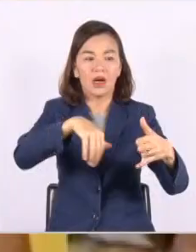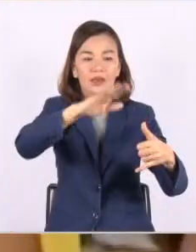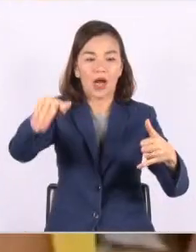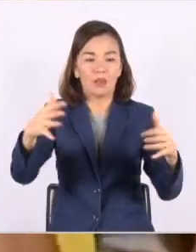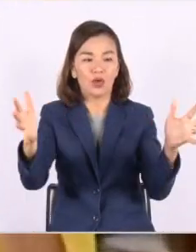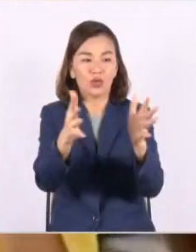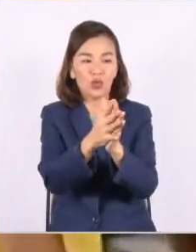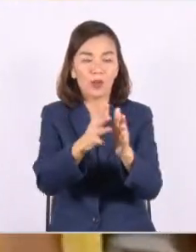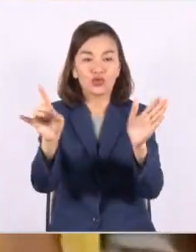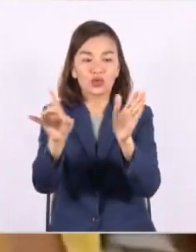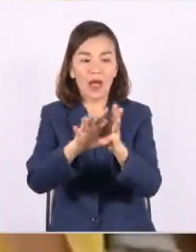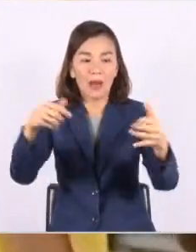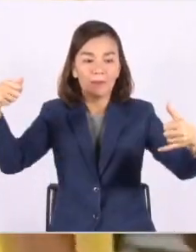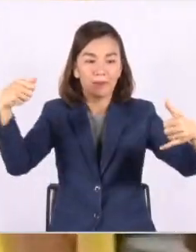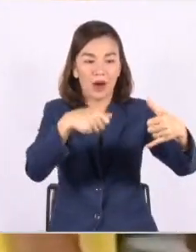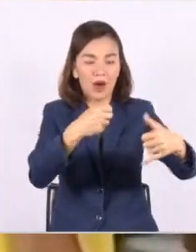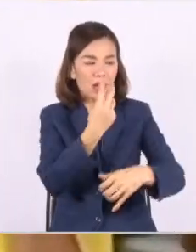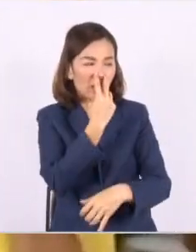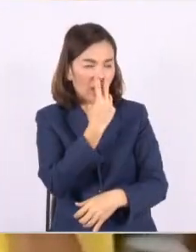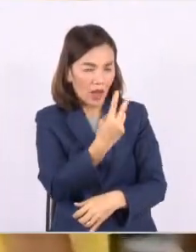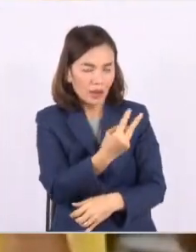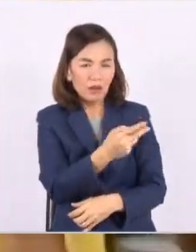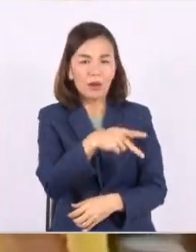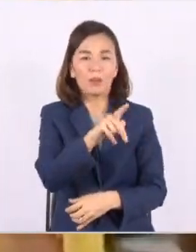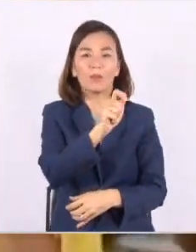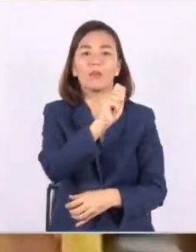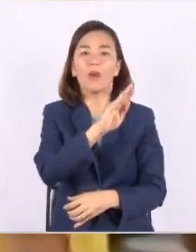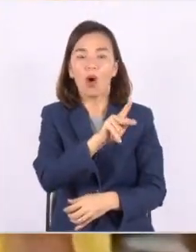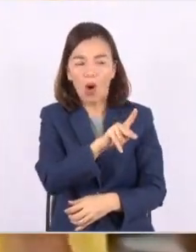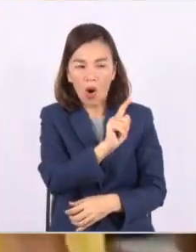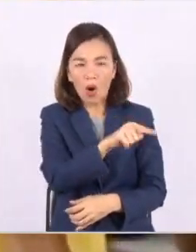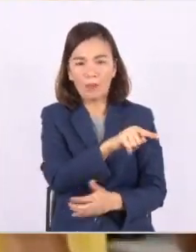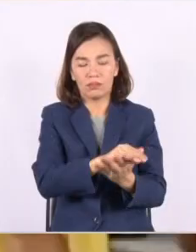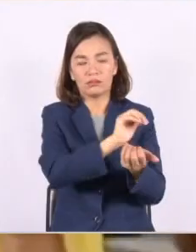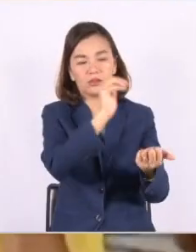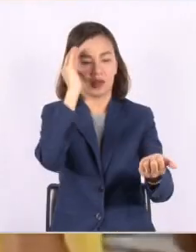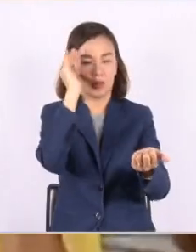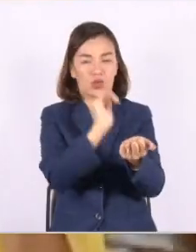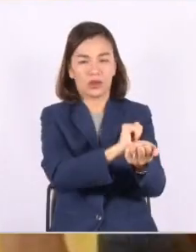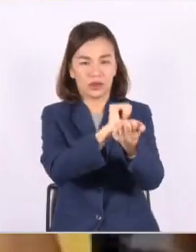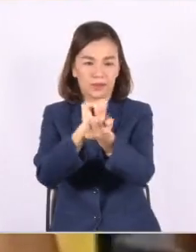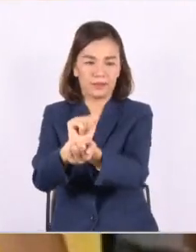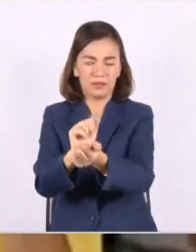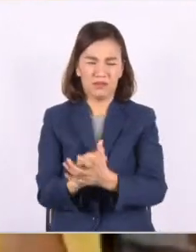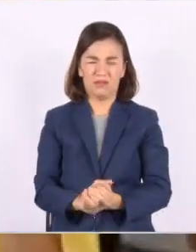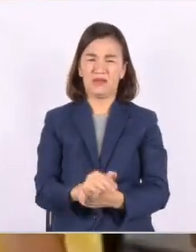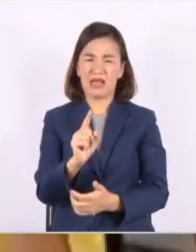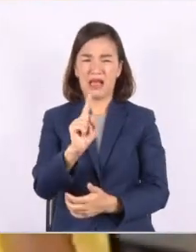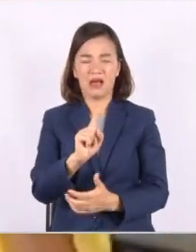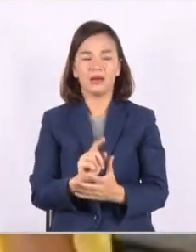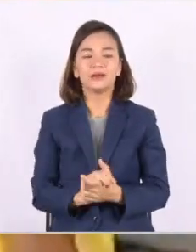ามาแทงกันมองเขาเป็นปอบไปอย่างนั้นสุดท้ายก็ถูกควบคุมตัวไปนี่โอ้ดูสิมันเป็นไปได้เหรอครับแบบเนี้ย